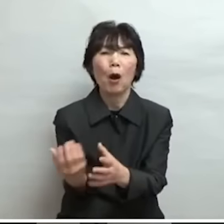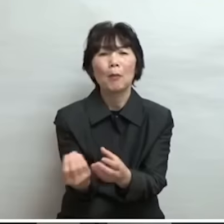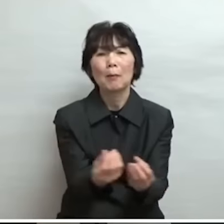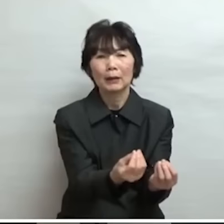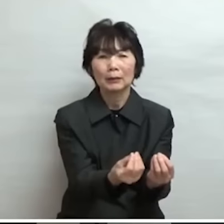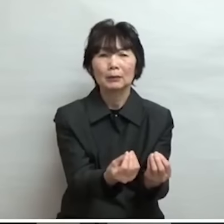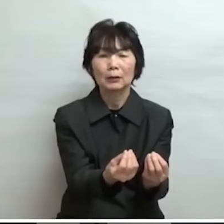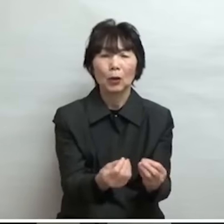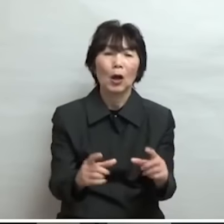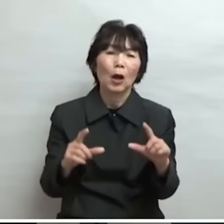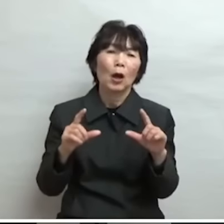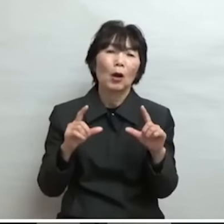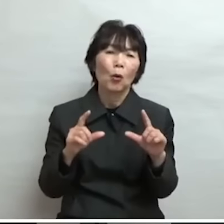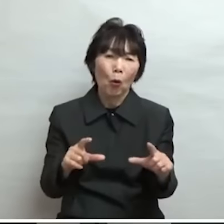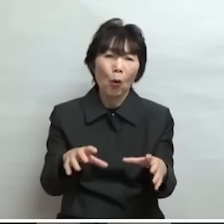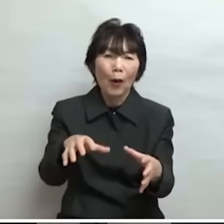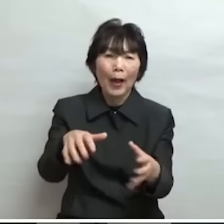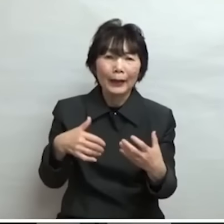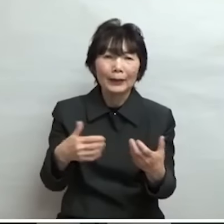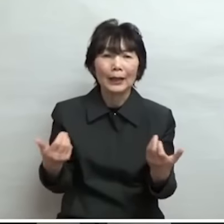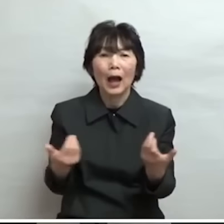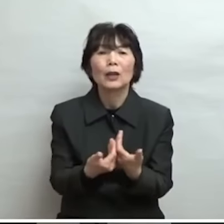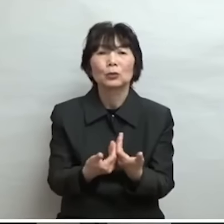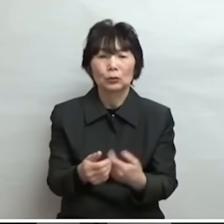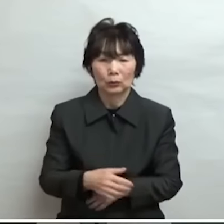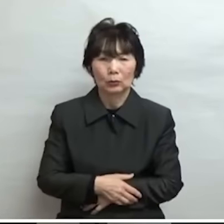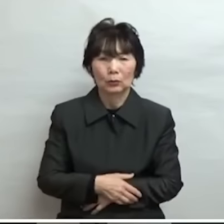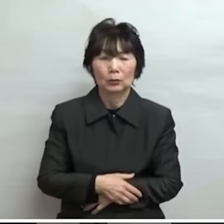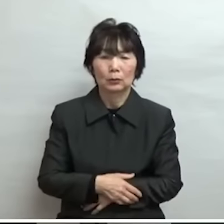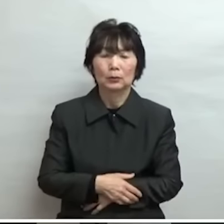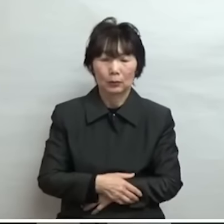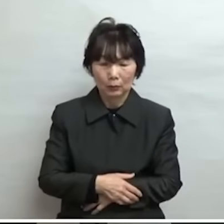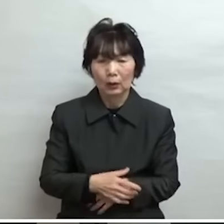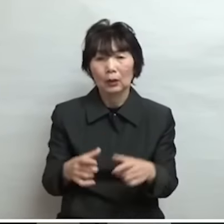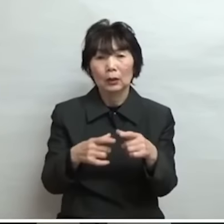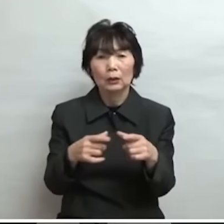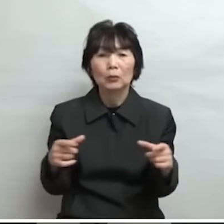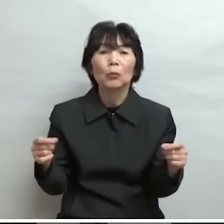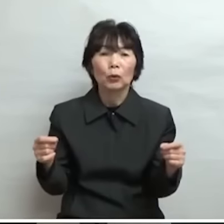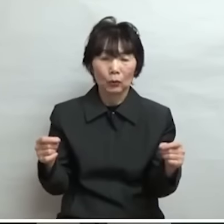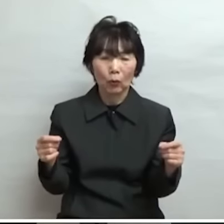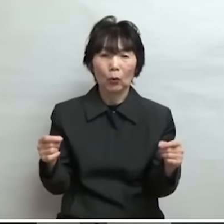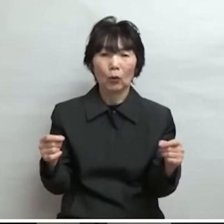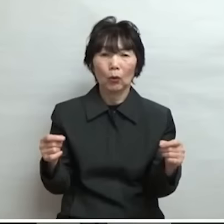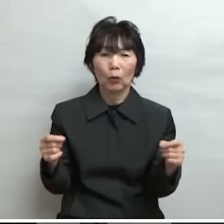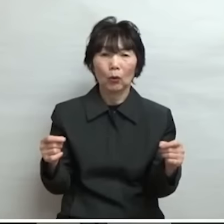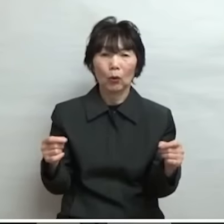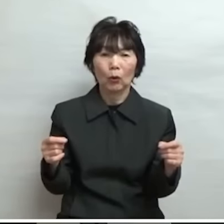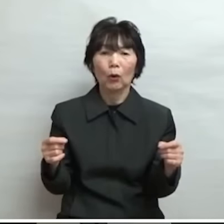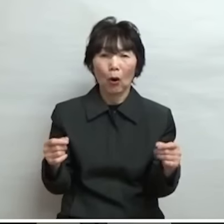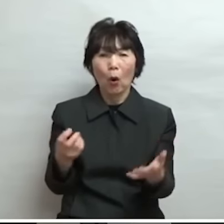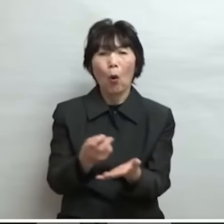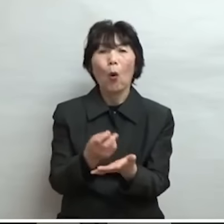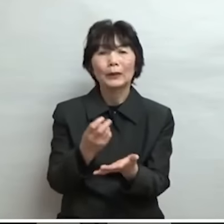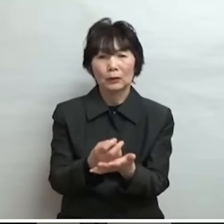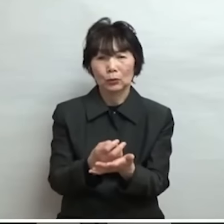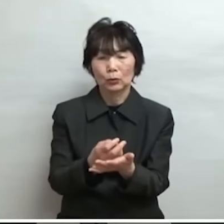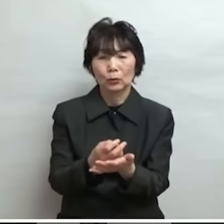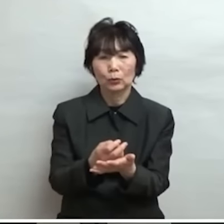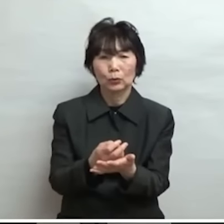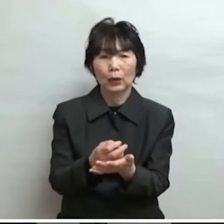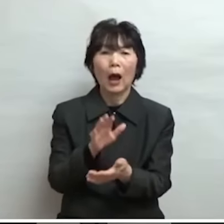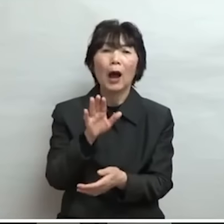ね、公益に反すると思いますし、もう一回言いますが、この日本の、まあ、仕組み、法治国家である日本の